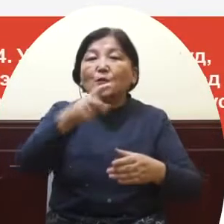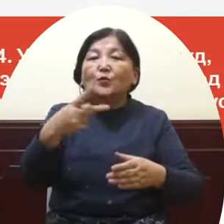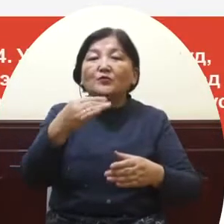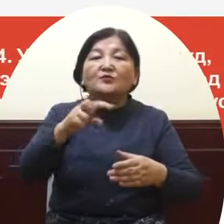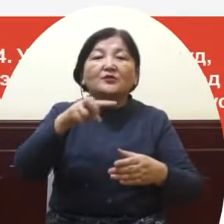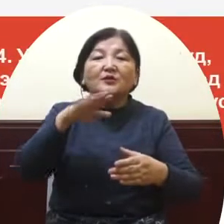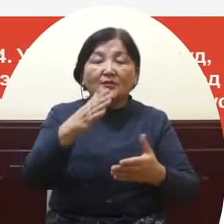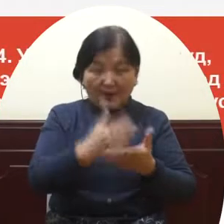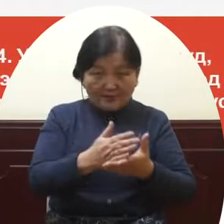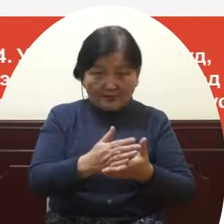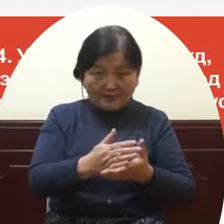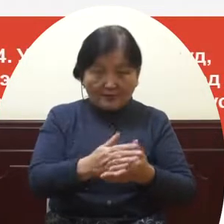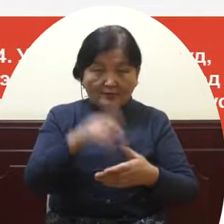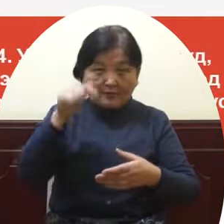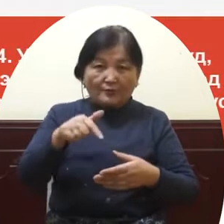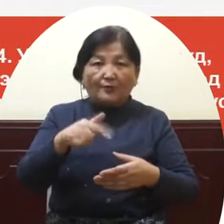төрийн амьдралд